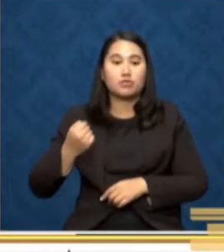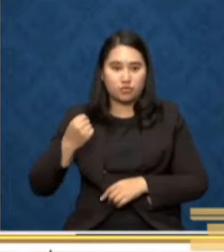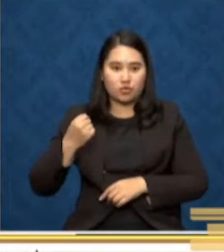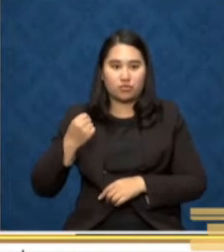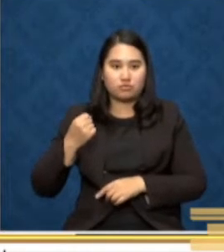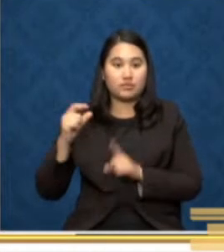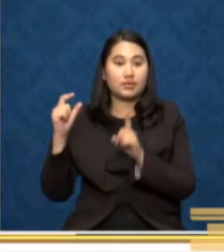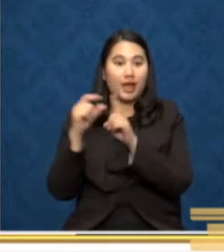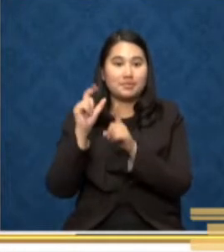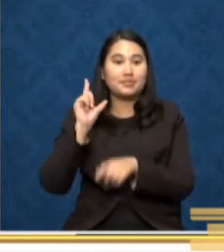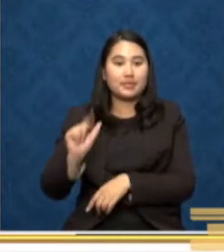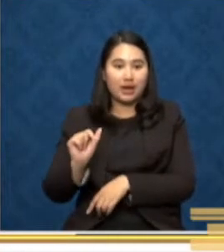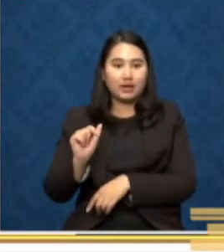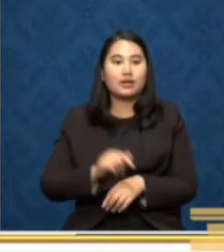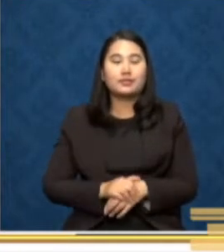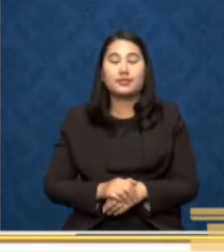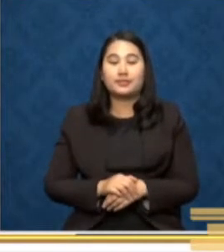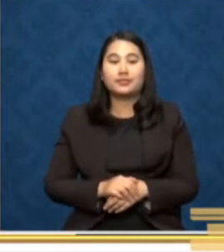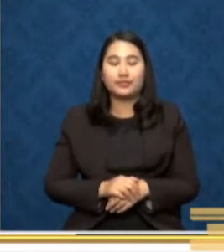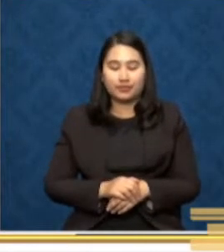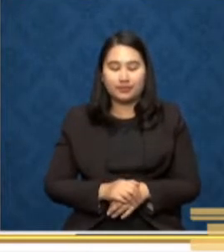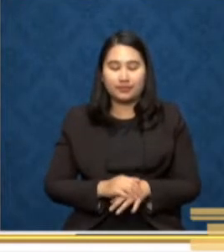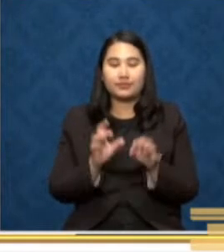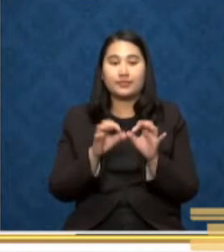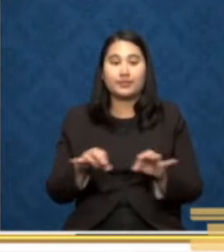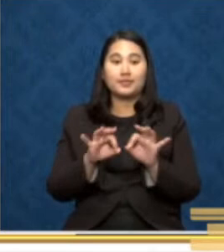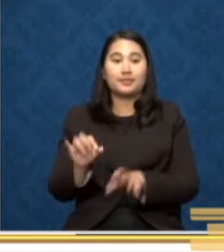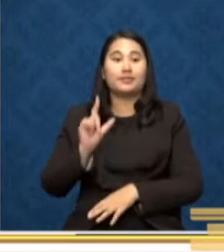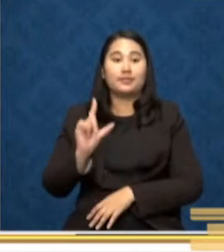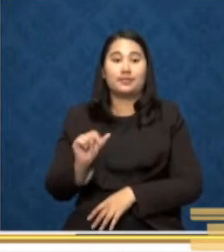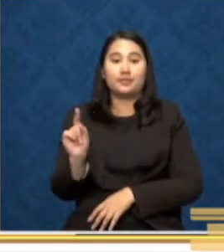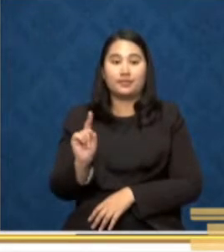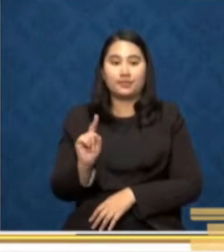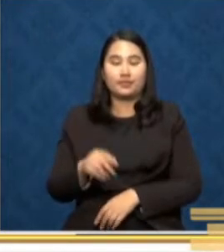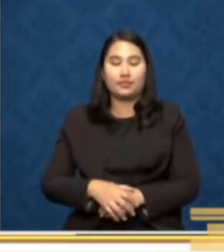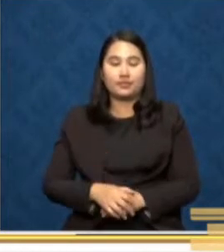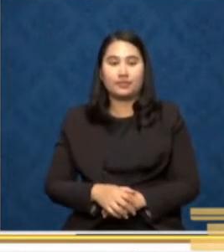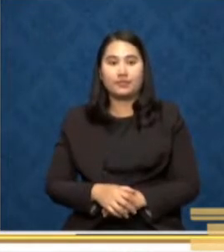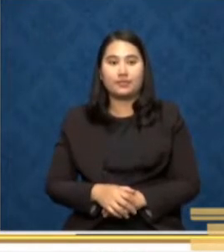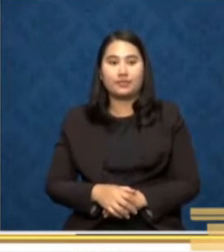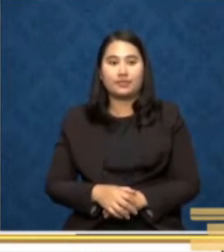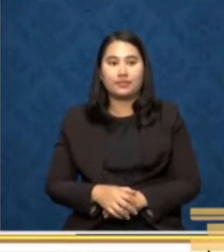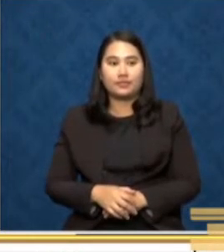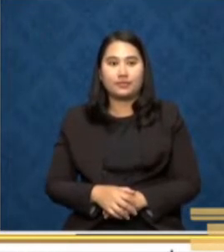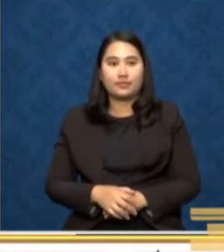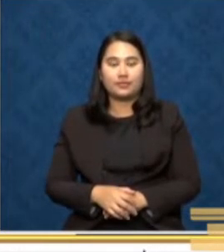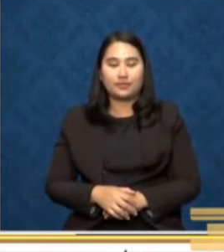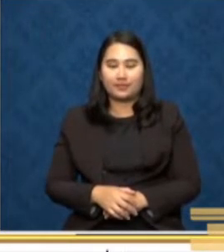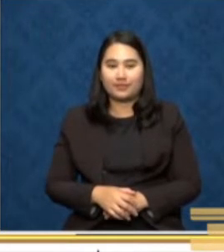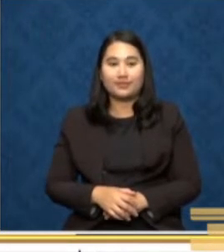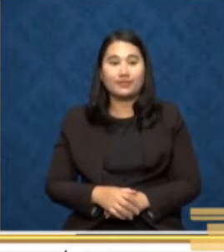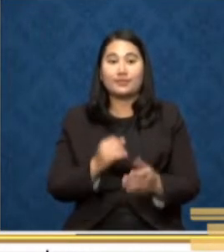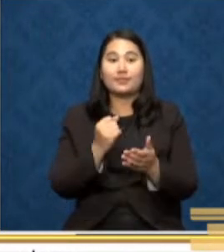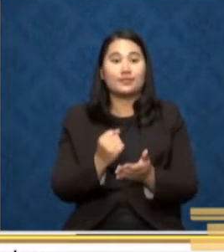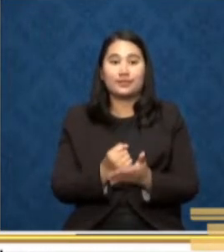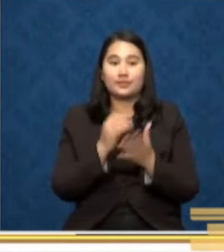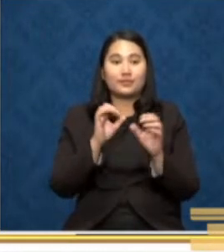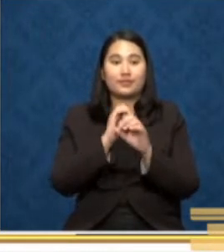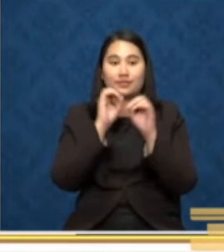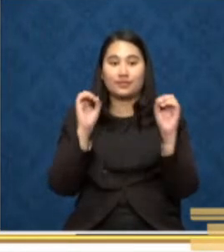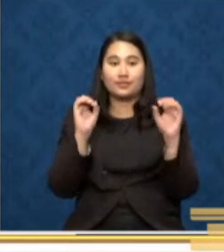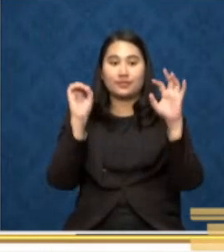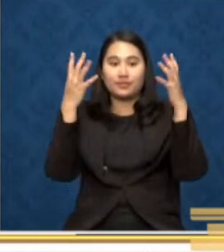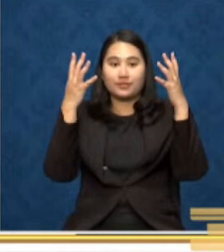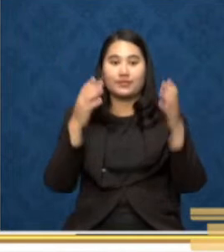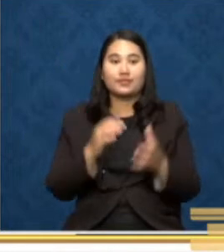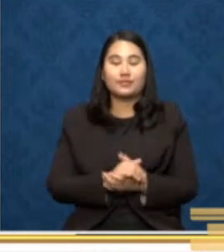เป็นหลักนะคะประเด็นนี้มีมิติในความมั่นคงที่มีมิติสร้างความปลอดที่ไม่ได้สร้างความปลอดภัยหรือว่